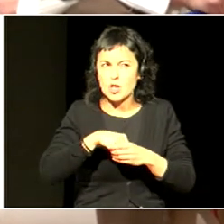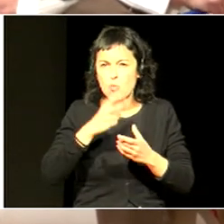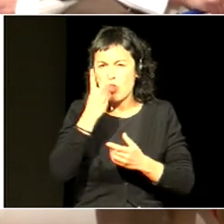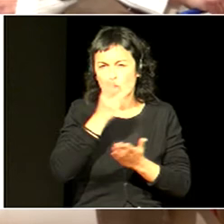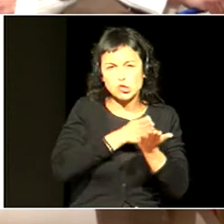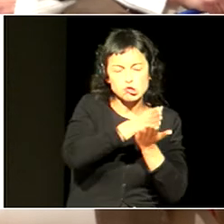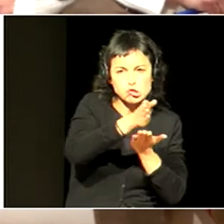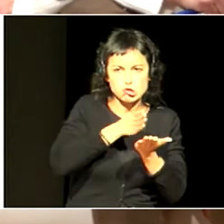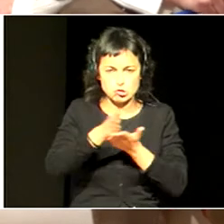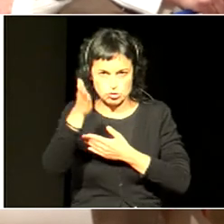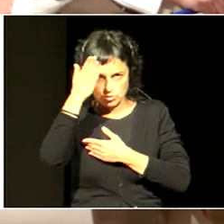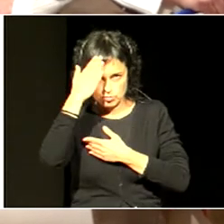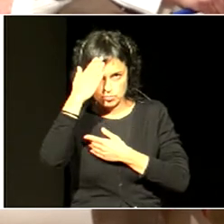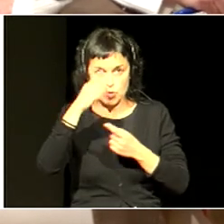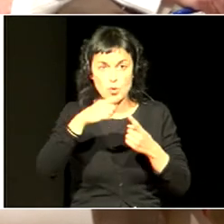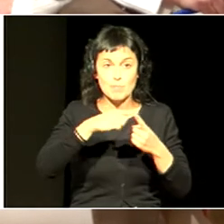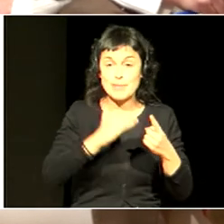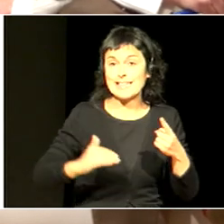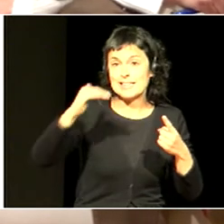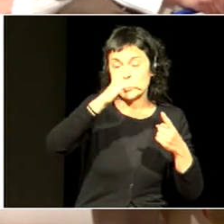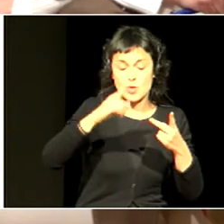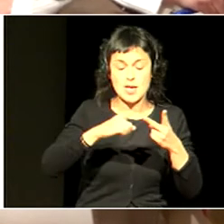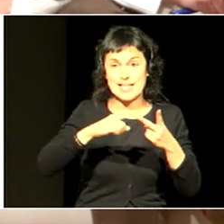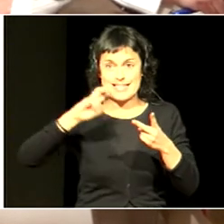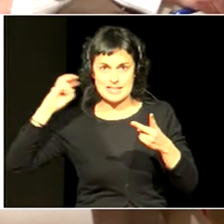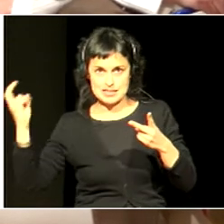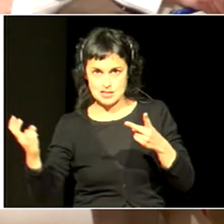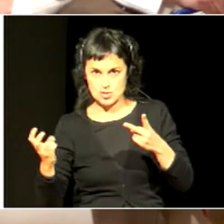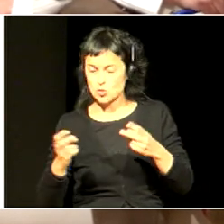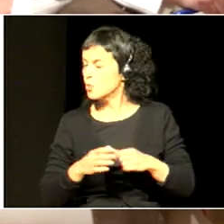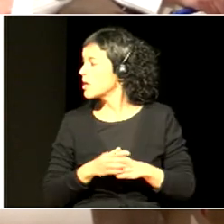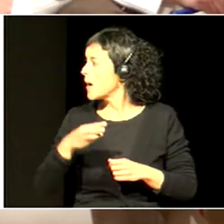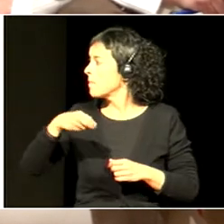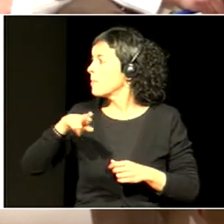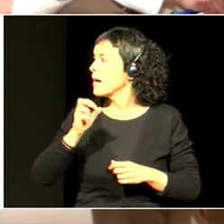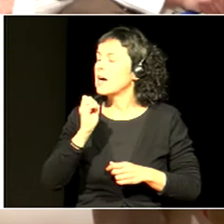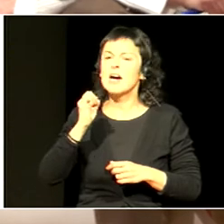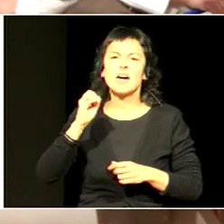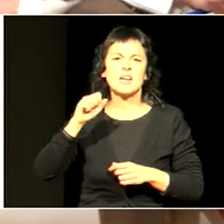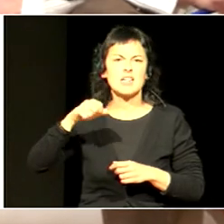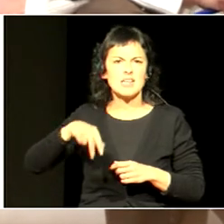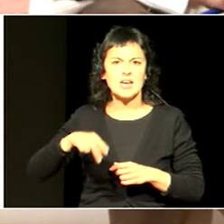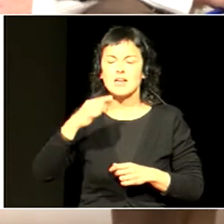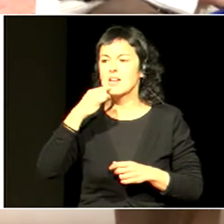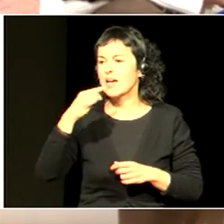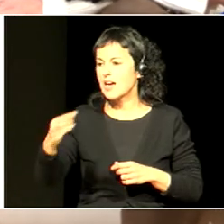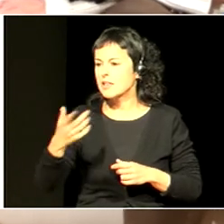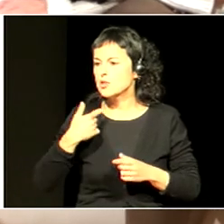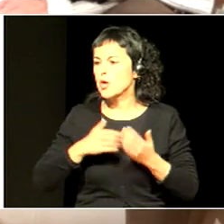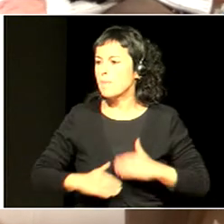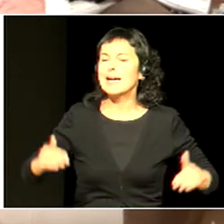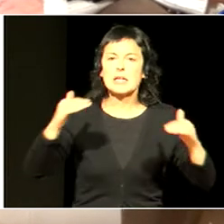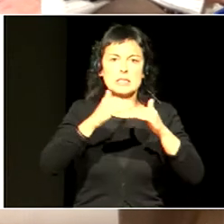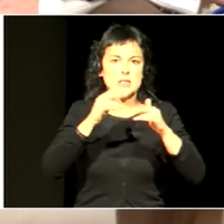ez da, bardintasuna eta aniztasuna. Bardintasuna, hemen Marianek aipatu dau, ez da, bardintasuna gaitasun aldetik,